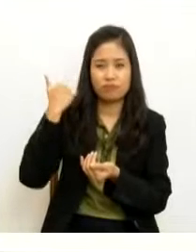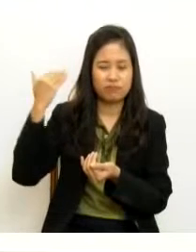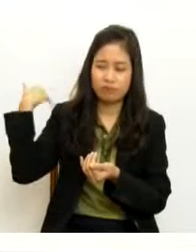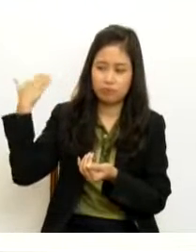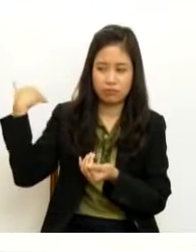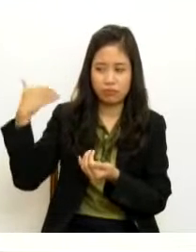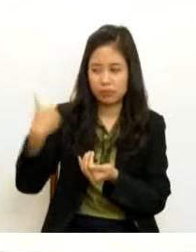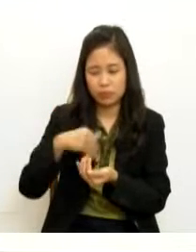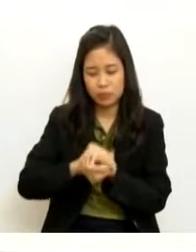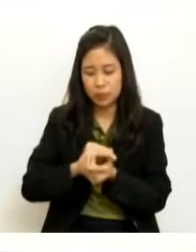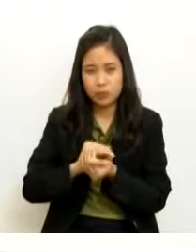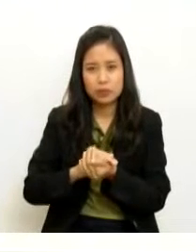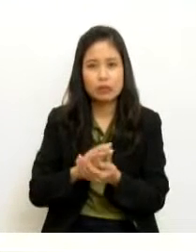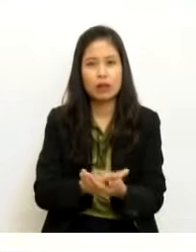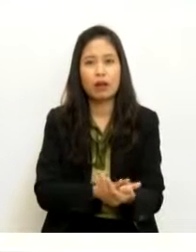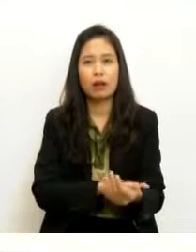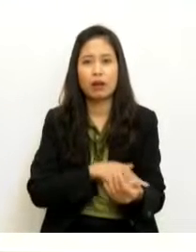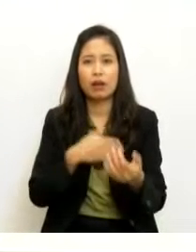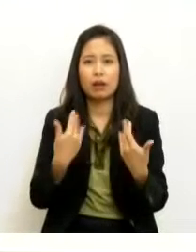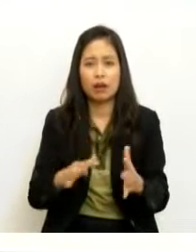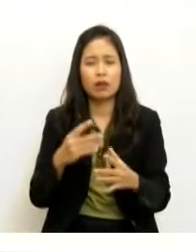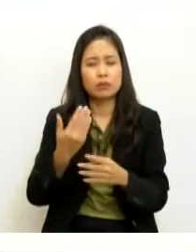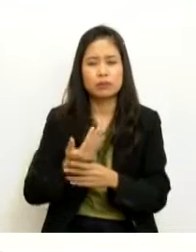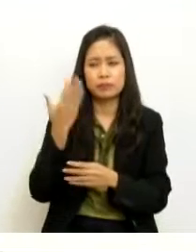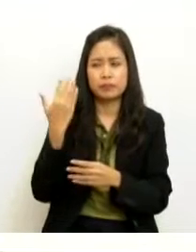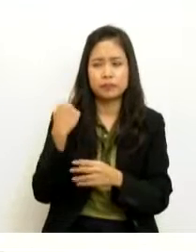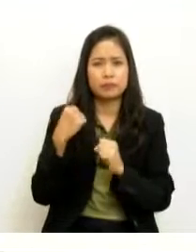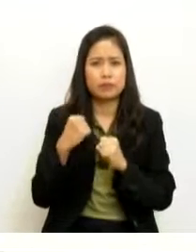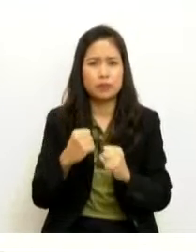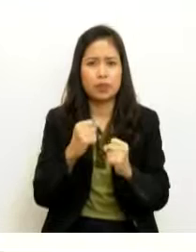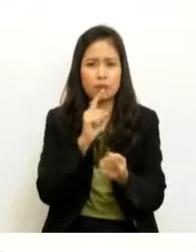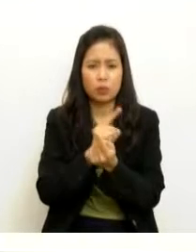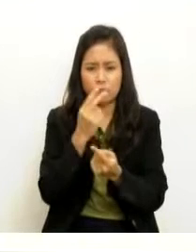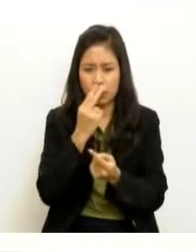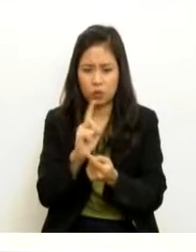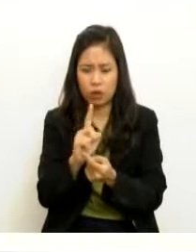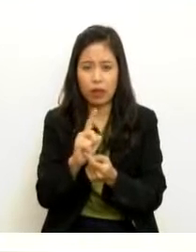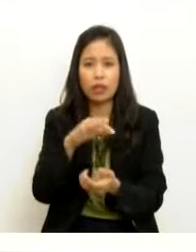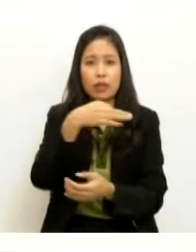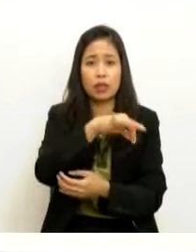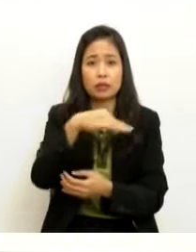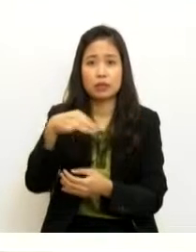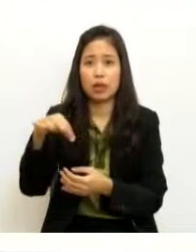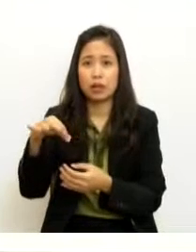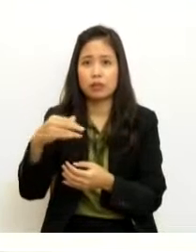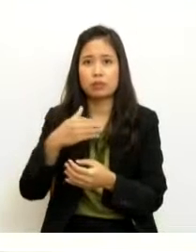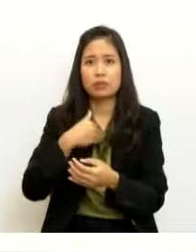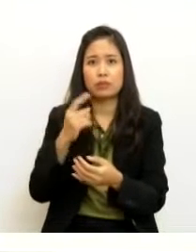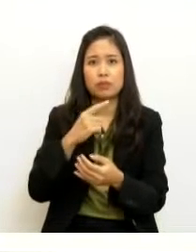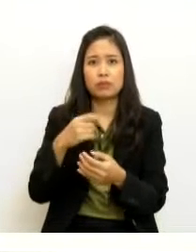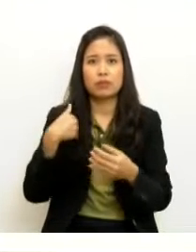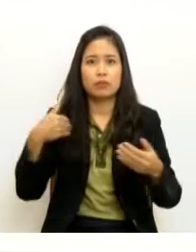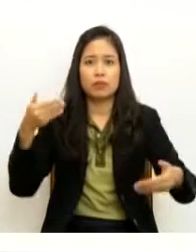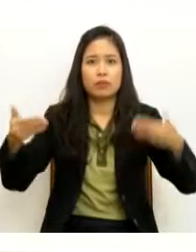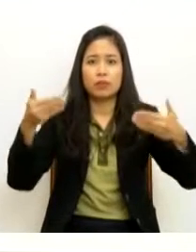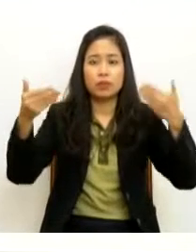านนะที่ผ่านมาเราพบว่าเอกสารที่เข้ามาในระบบโรงเรียนหรือโครงการกิจกรรมหรือราย